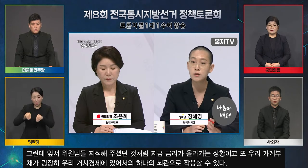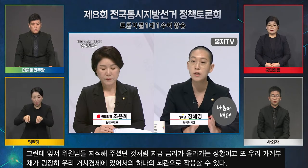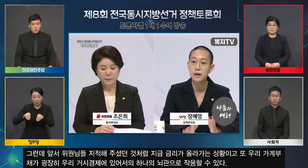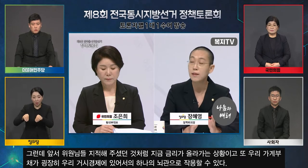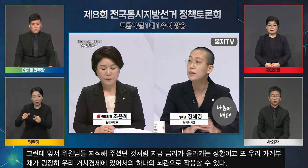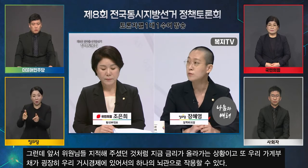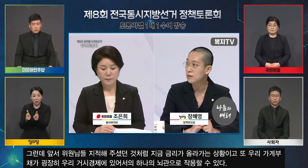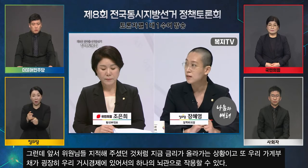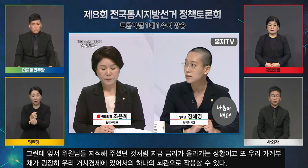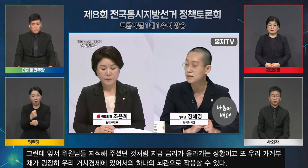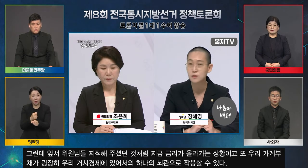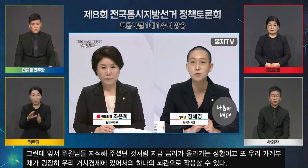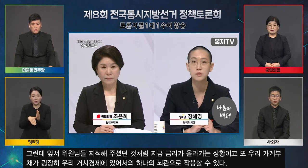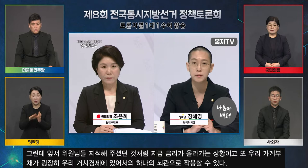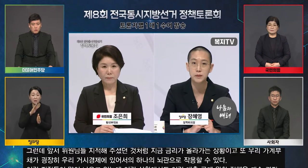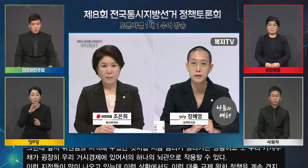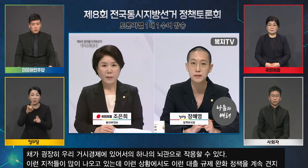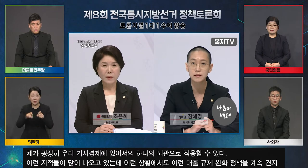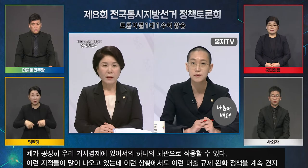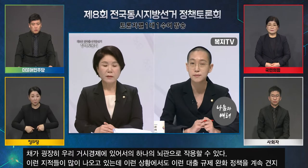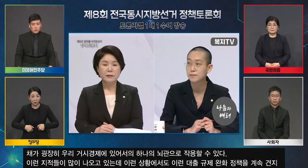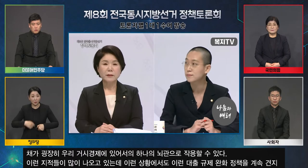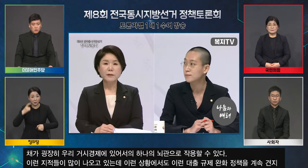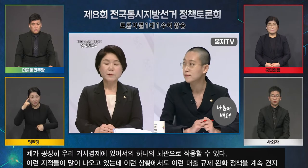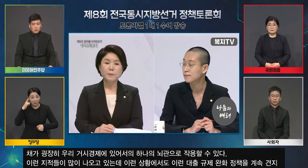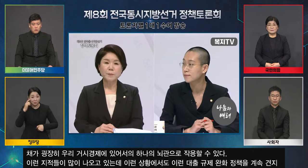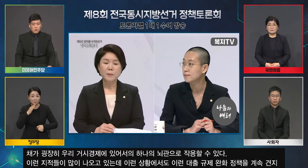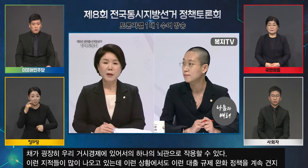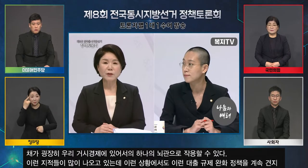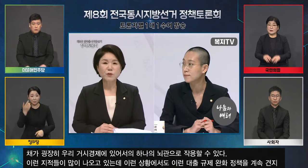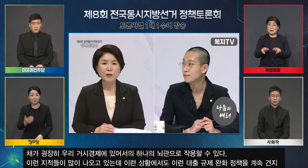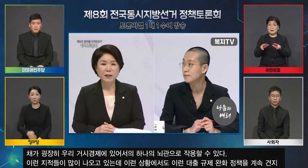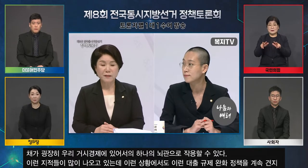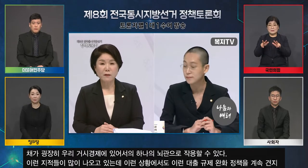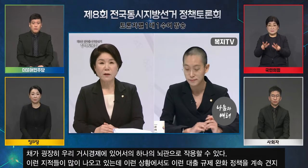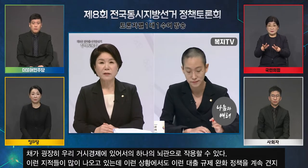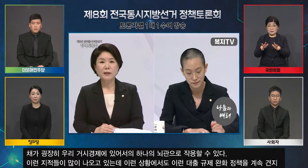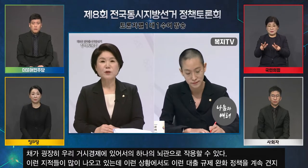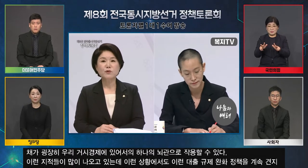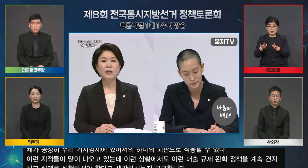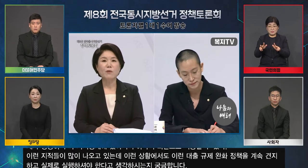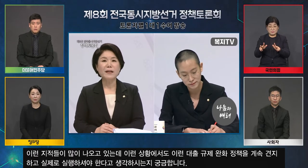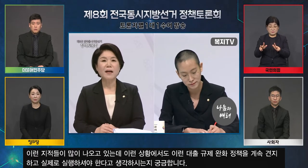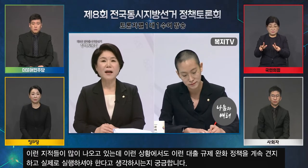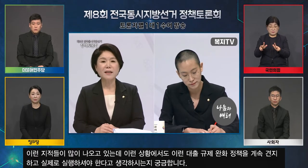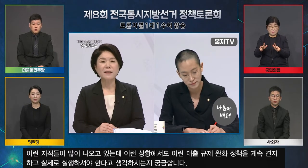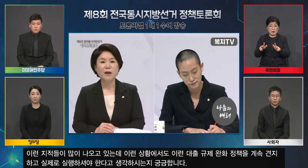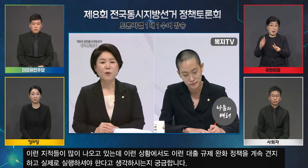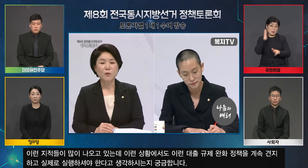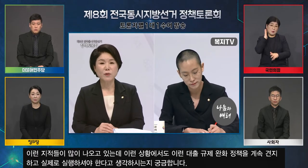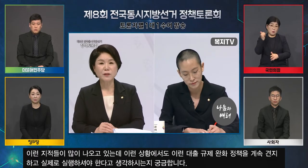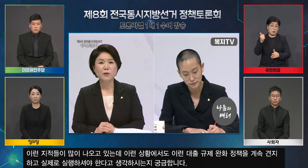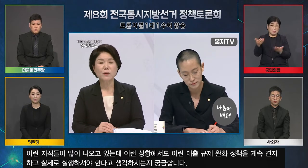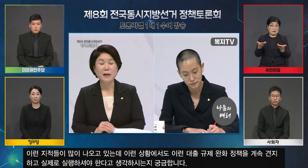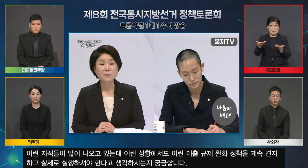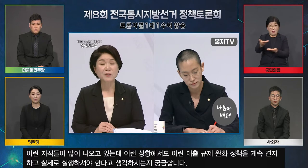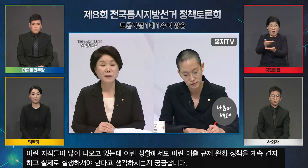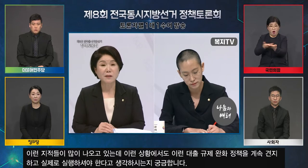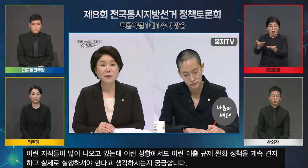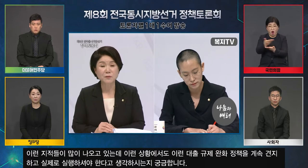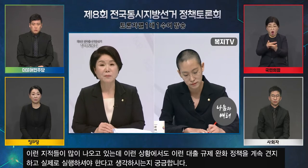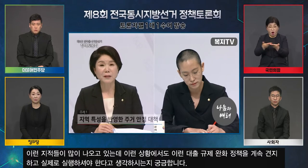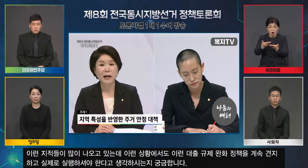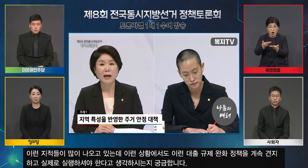실행하셔야 한다고 생각하시는지 궁금합니다. 지금 인수위에서 대출 규제를 완화하겠다고 공시적으로